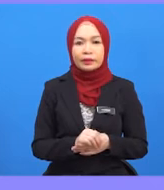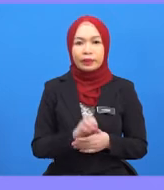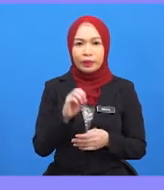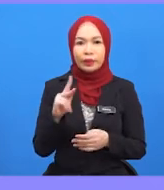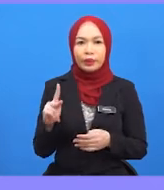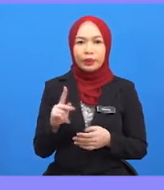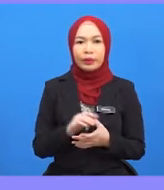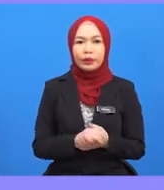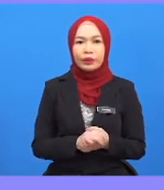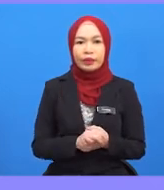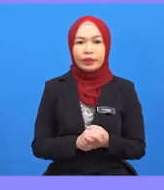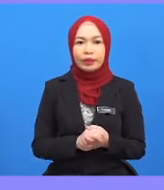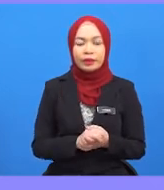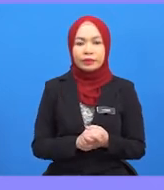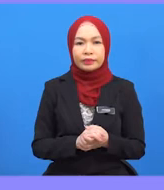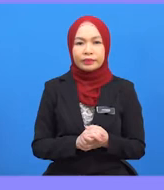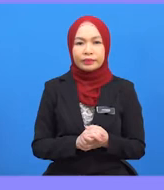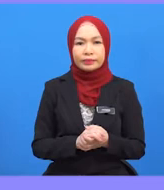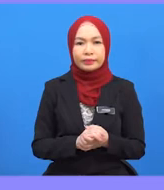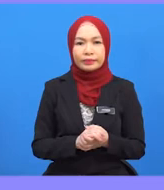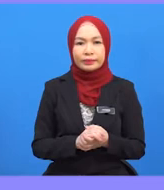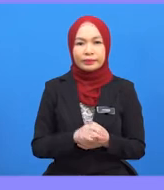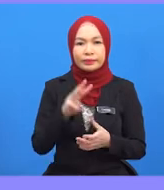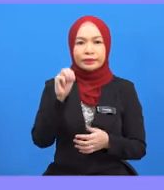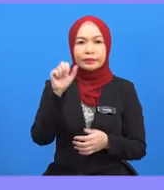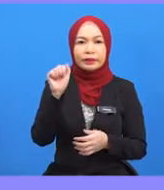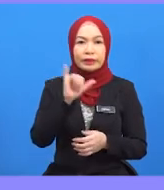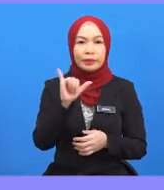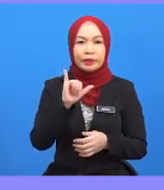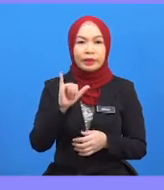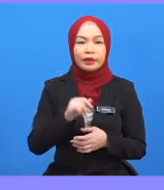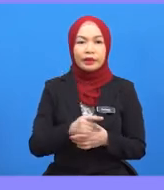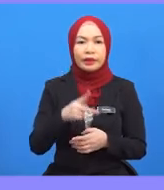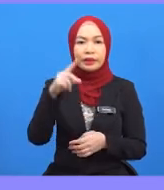Okey, ingat MA iaitu kemolar bagi asid.